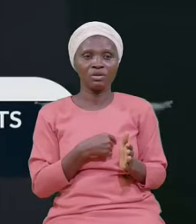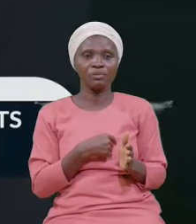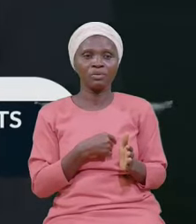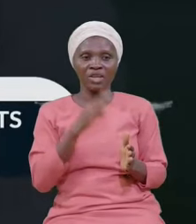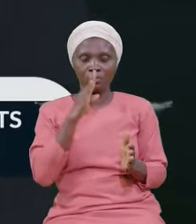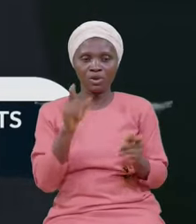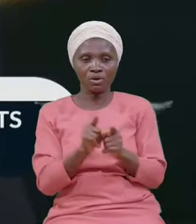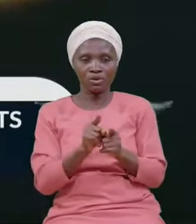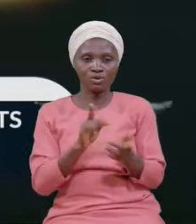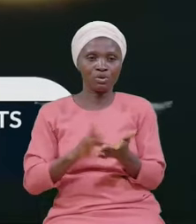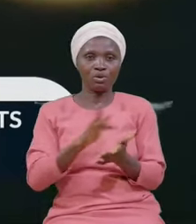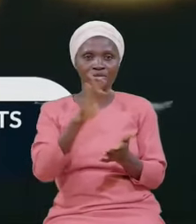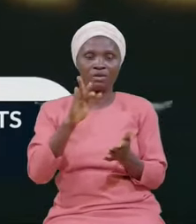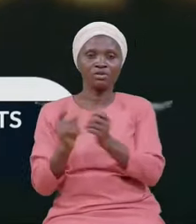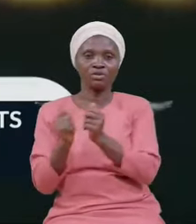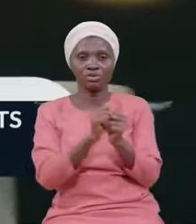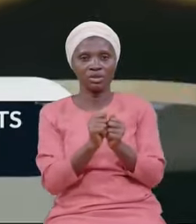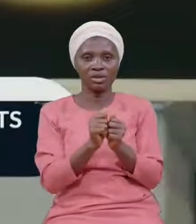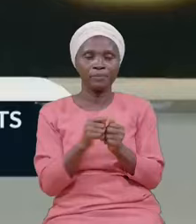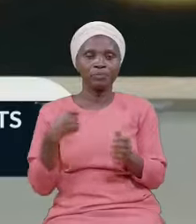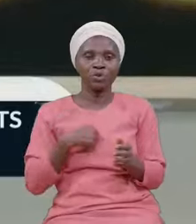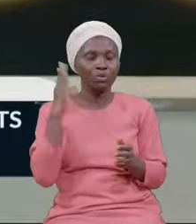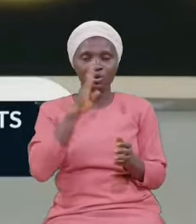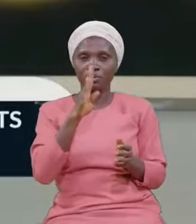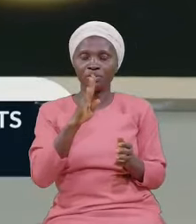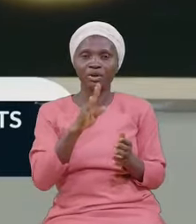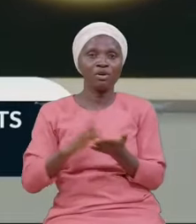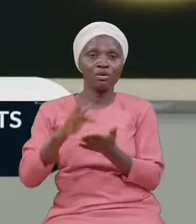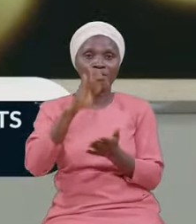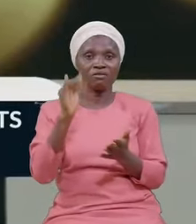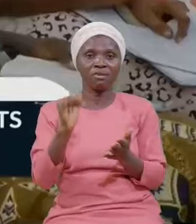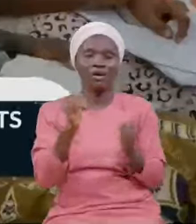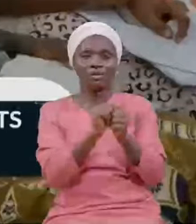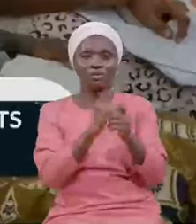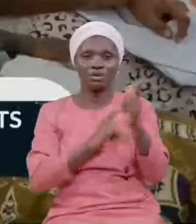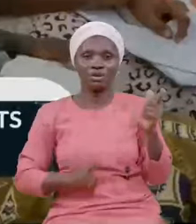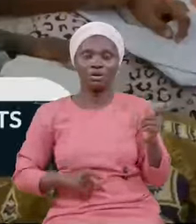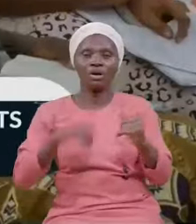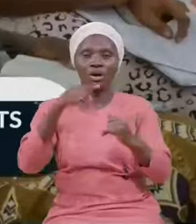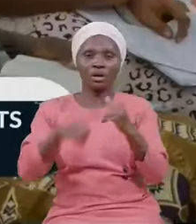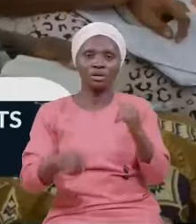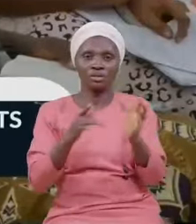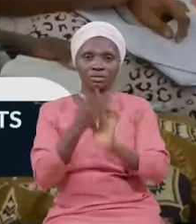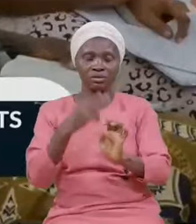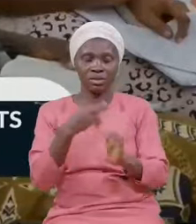Et nous serons glorifiés avec le Seigneur, finalement, au nom de Jésus.